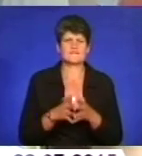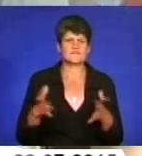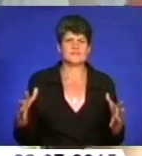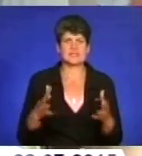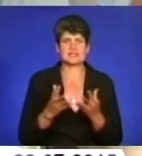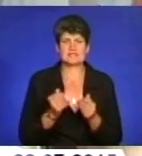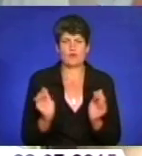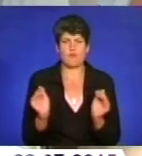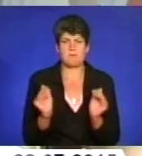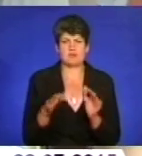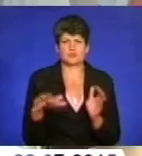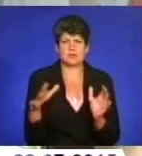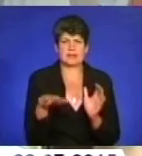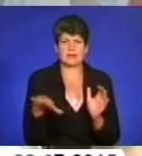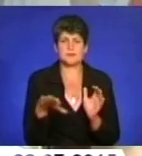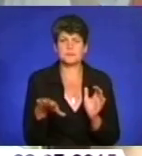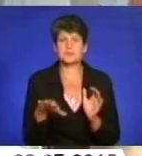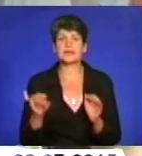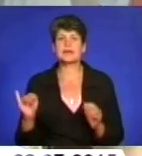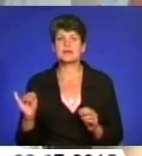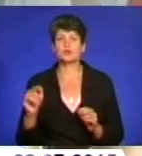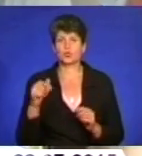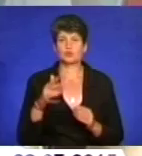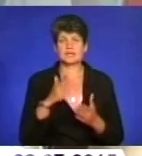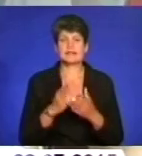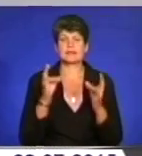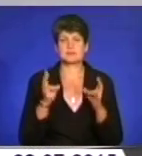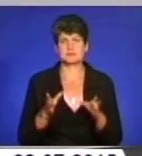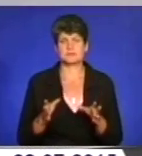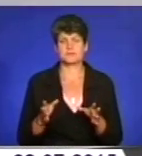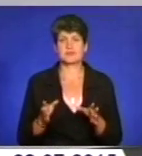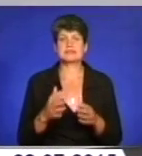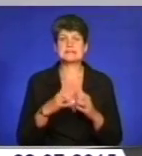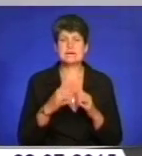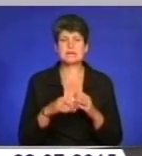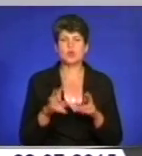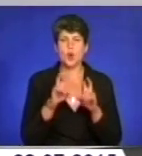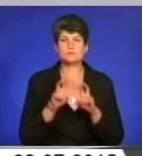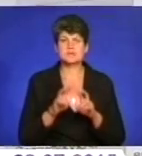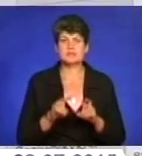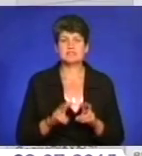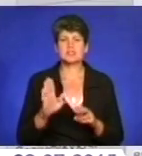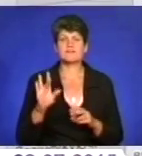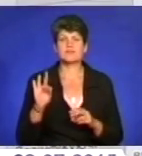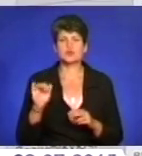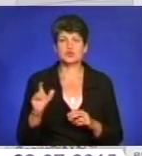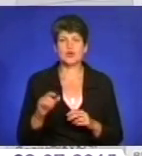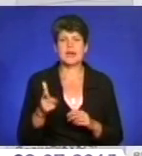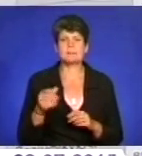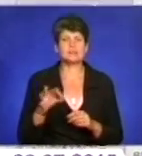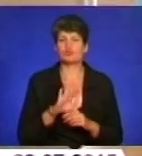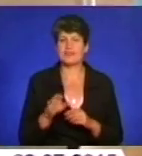в обмеженому просторі. І тут є небезпека. Серед обстежених вірусного гепатиту не